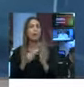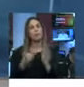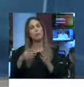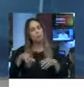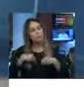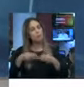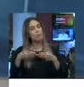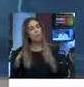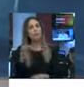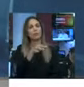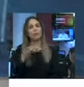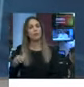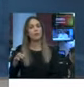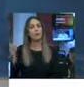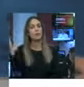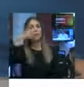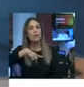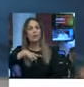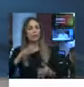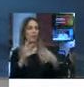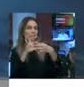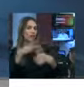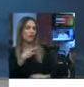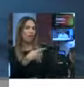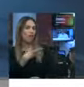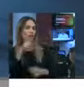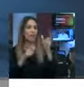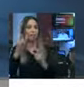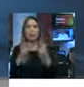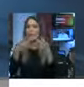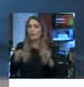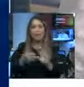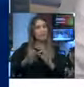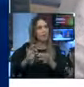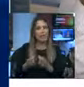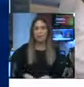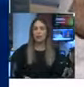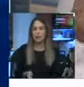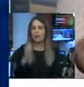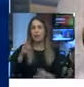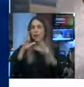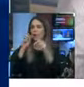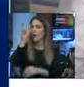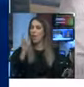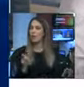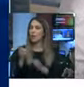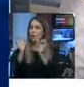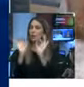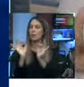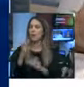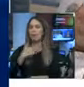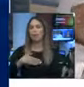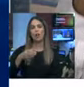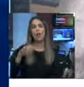יודע שיש דברים שאי אפשר לעשות בצורה דיגיטלית. שאת רוצה לדבר עם הבנק, את צריכה לדבר עם פקיד מסוים בבנק, את רוצה להשקיע את